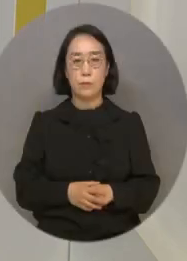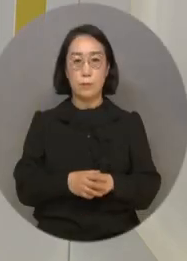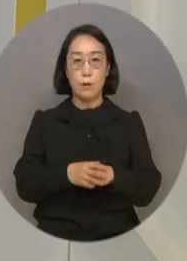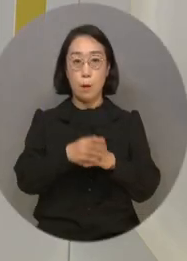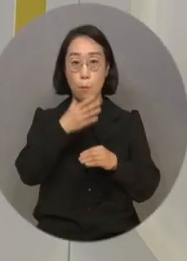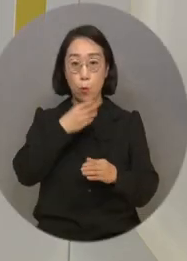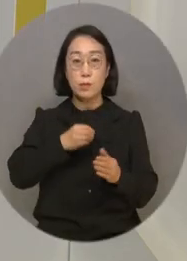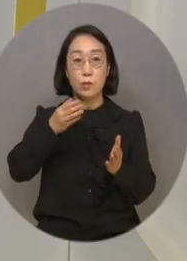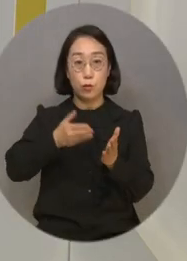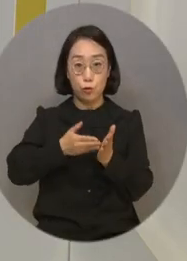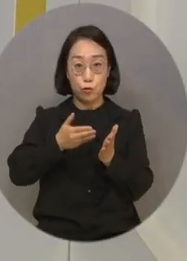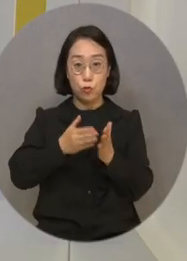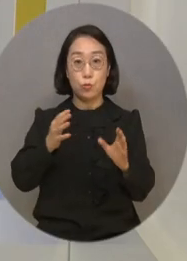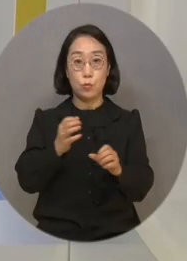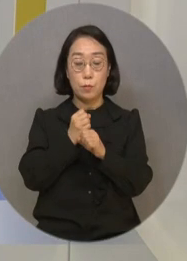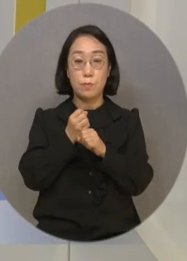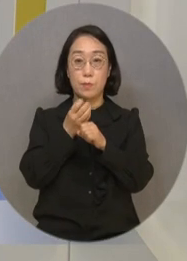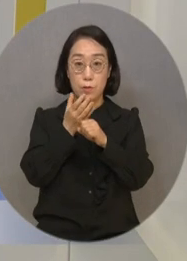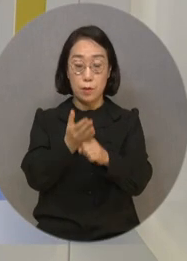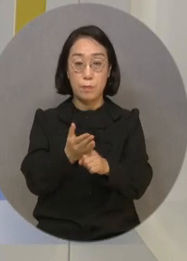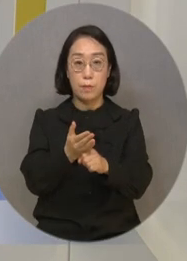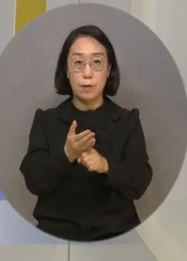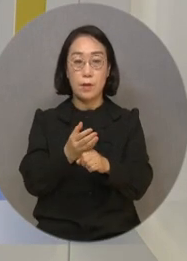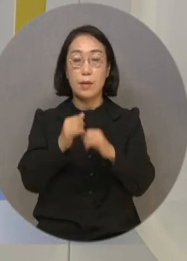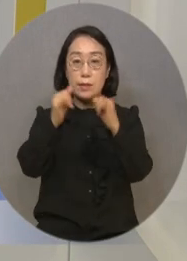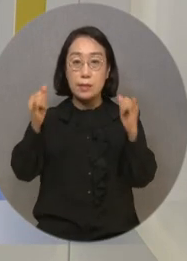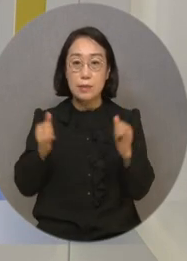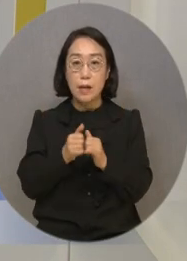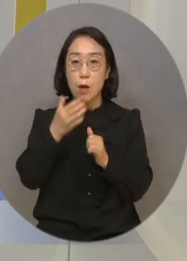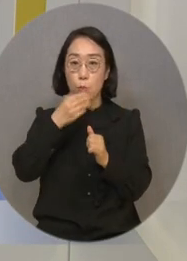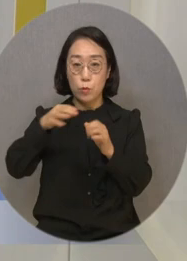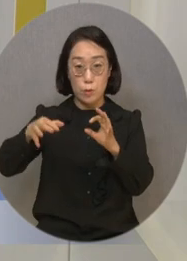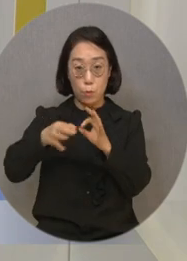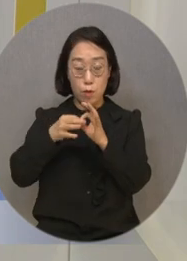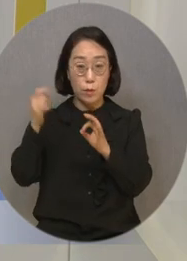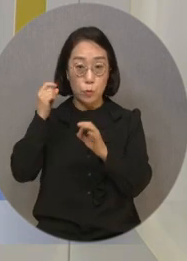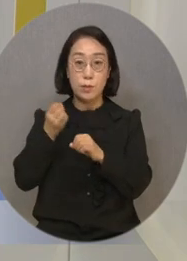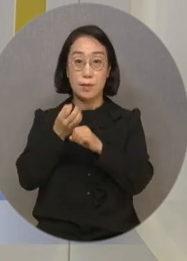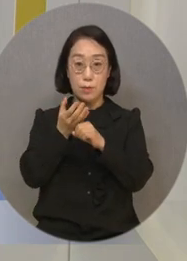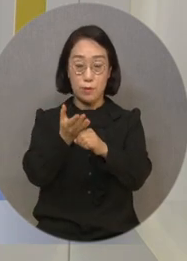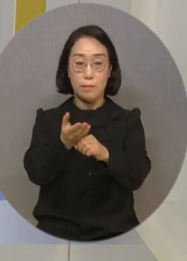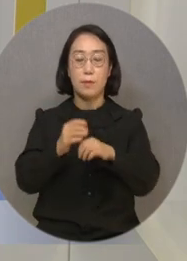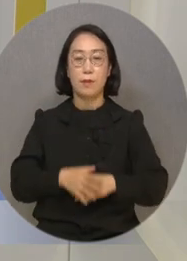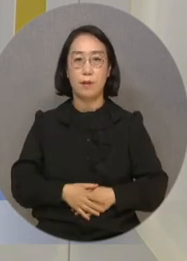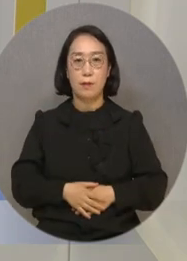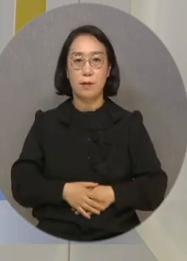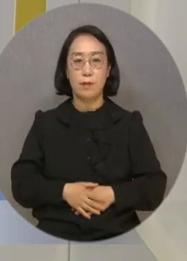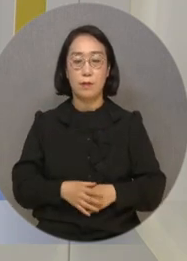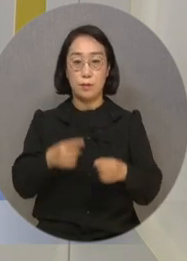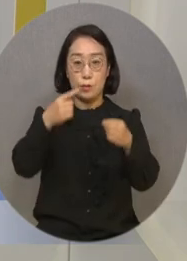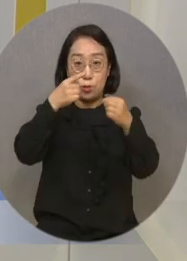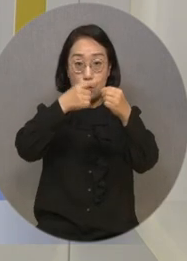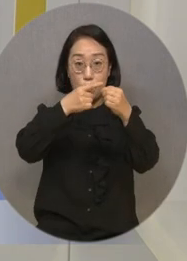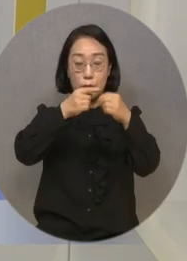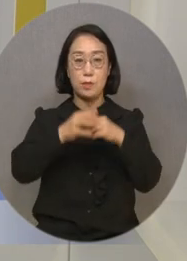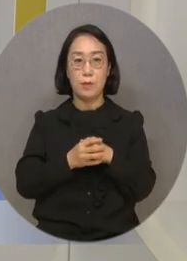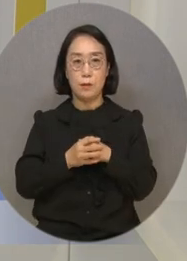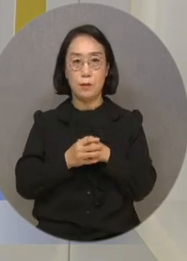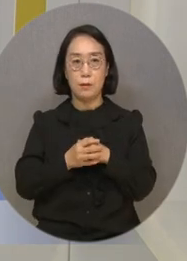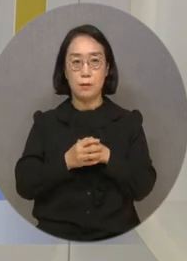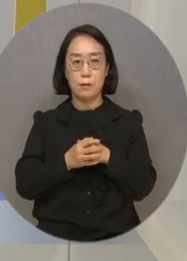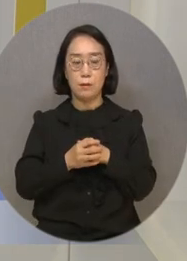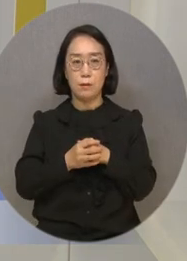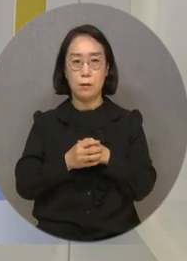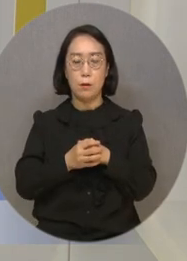웰페어뉴스브리핑 박정인입니다 웰페어뉴스와 함께 사회복지개 이슈를 만나봅니다 첫 번째 기사입니다 그동안